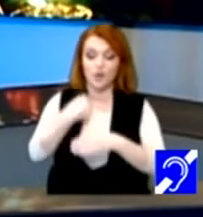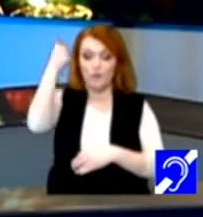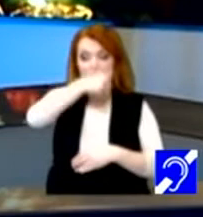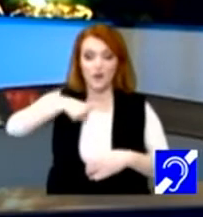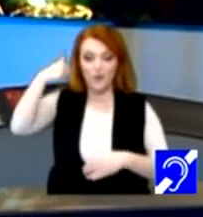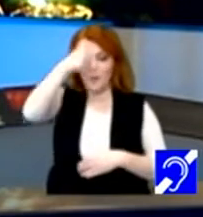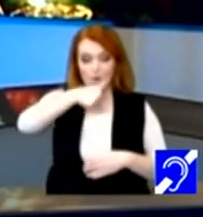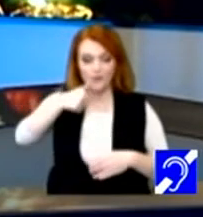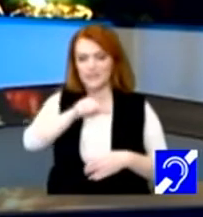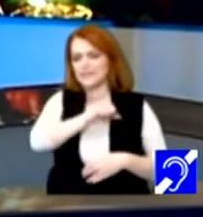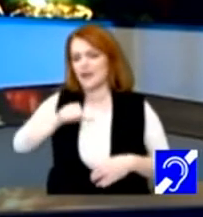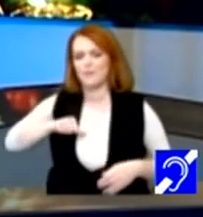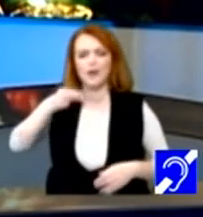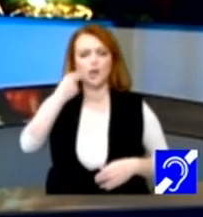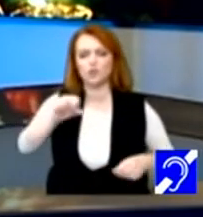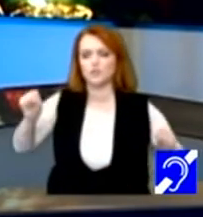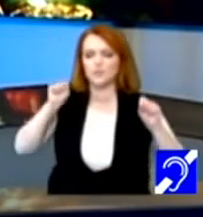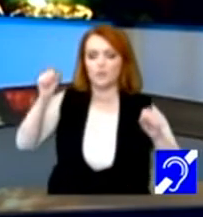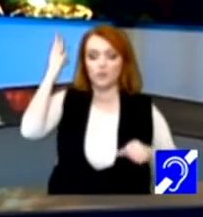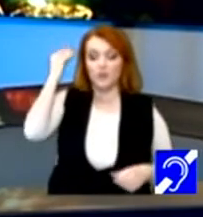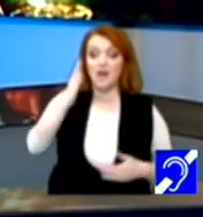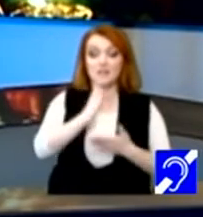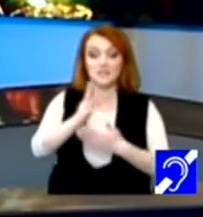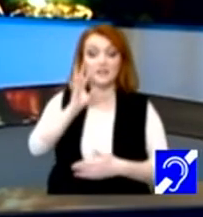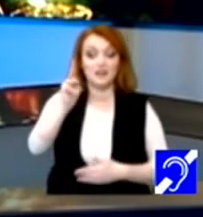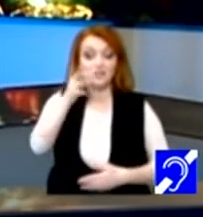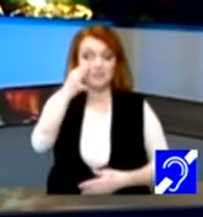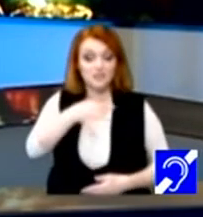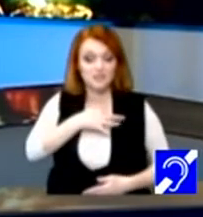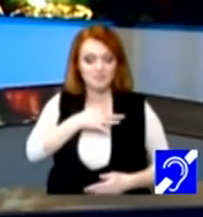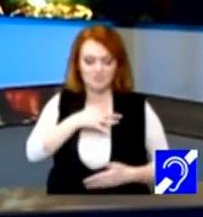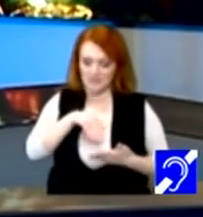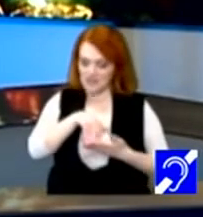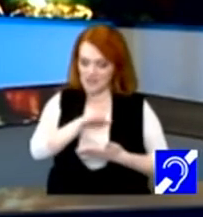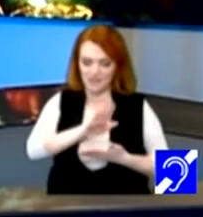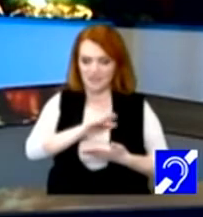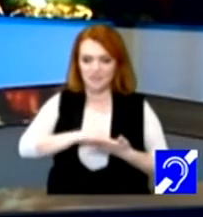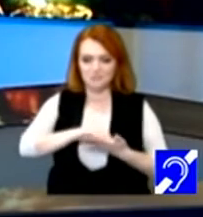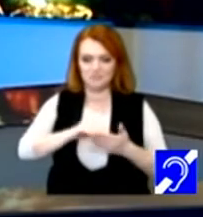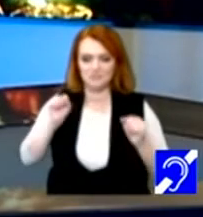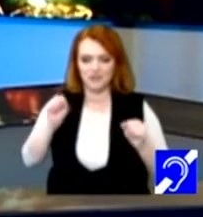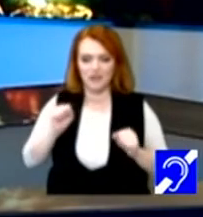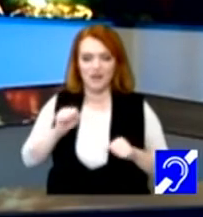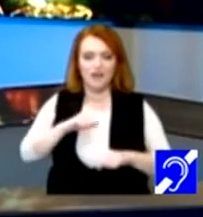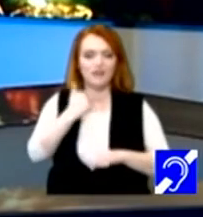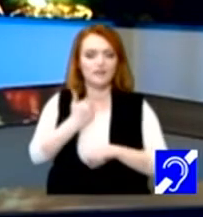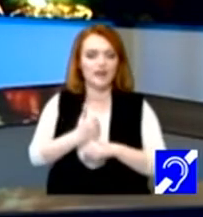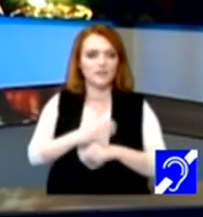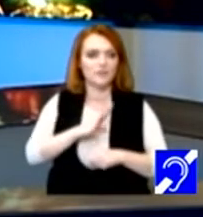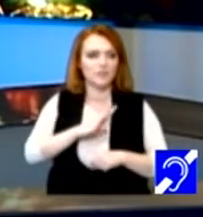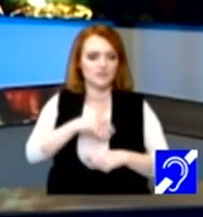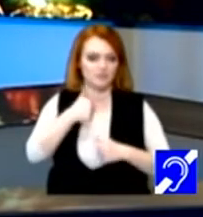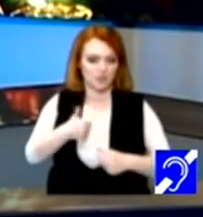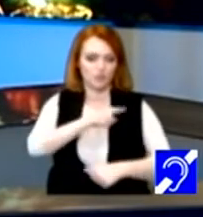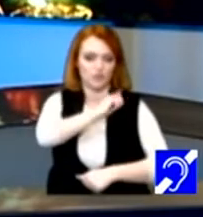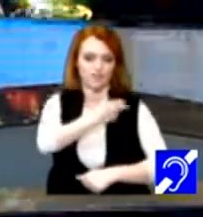Moldova. Unii dintre ei spun că nu renunță la antrenamente nici măcar în această perioadă pentru a fi în formă maximă în noul sezon